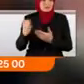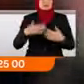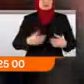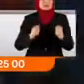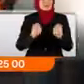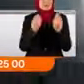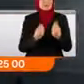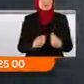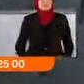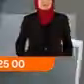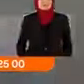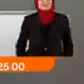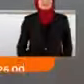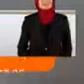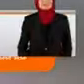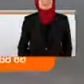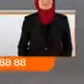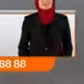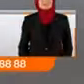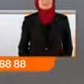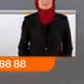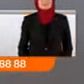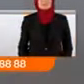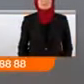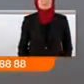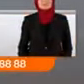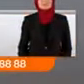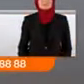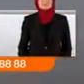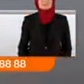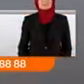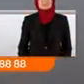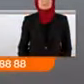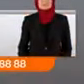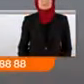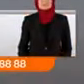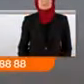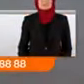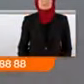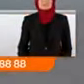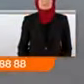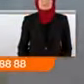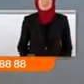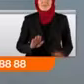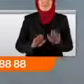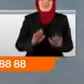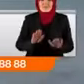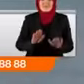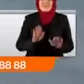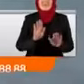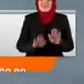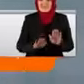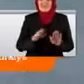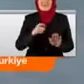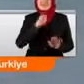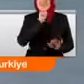iyi mi Evet gördüm geri geri düştüğü geri düştü araba Fren yerine gaza bastı